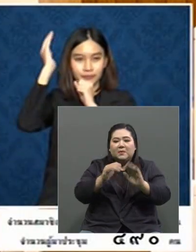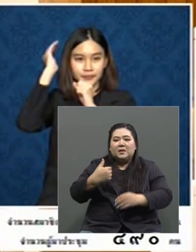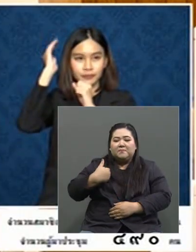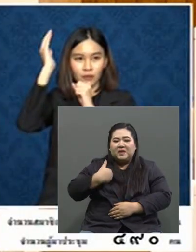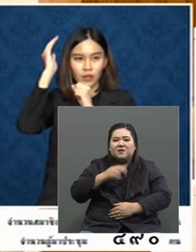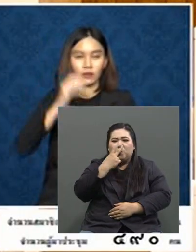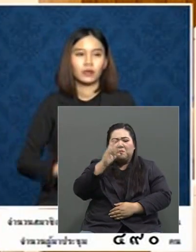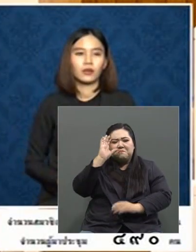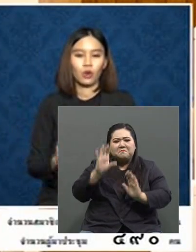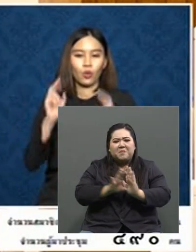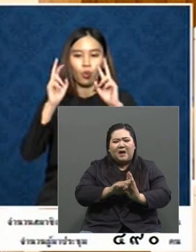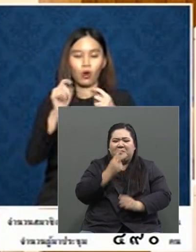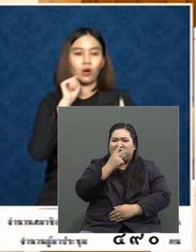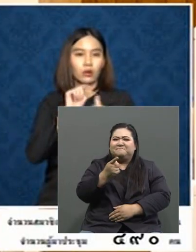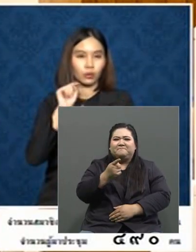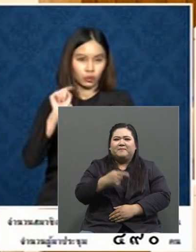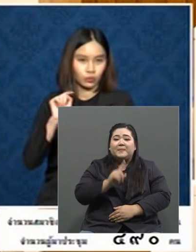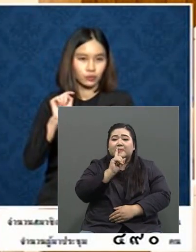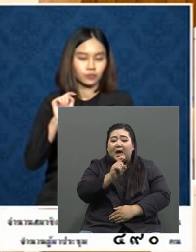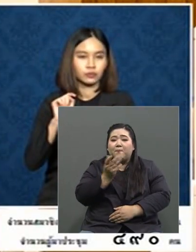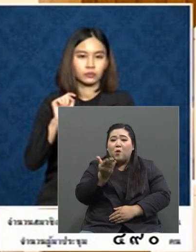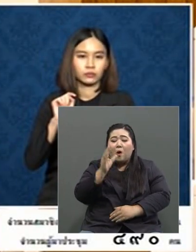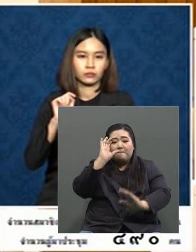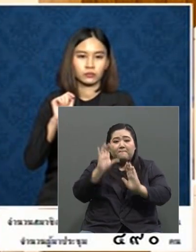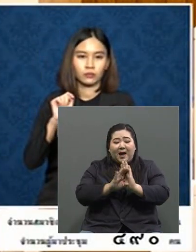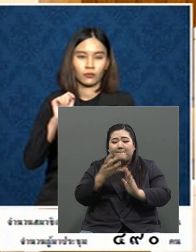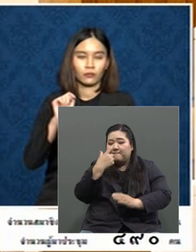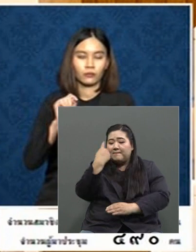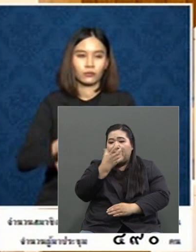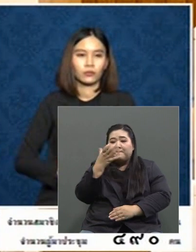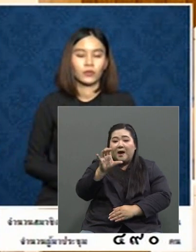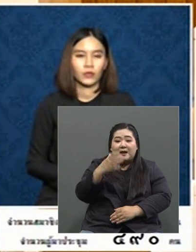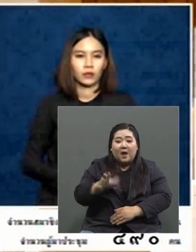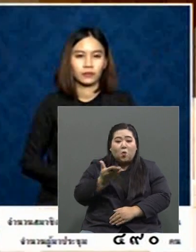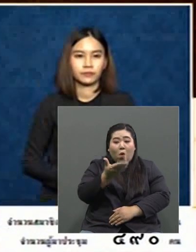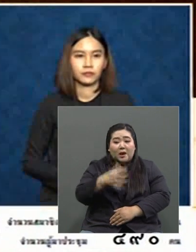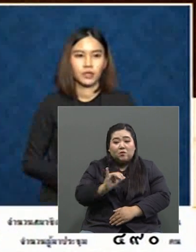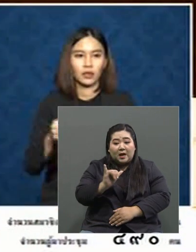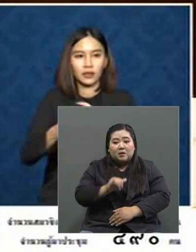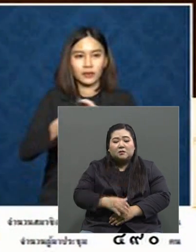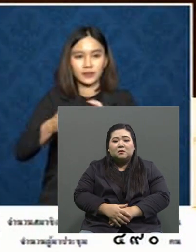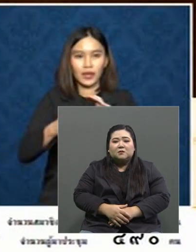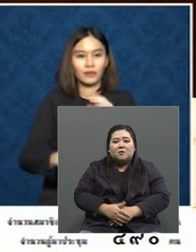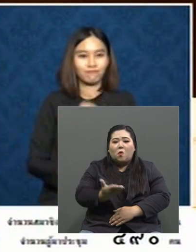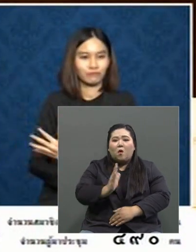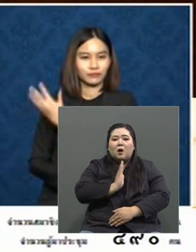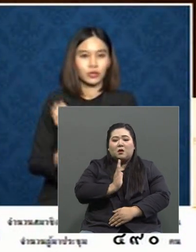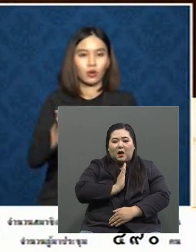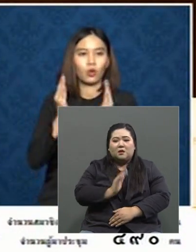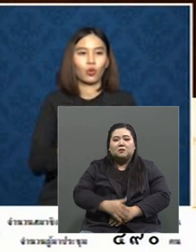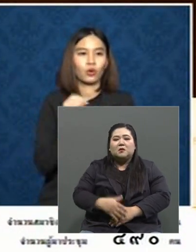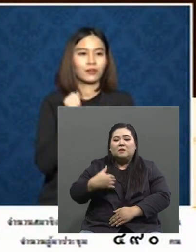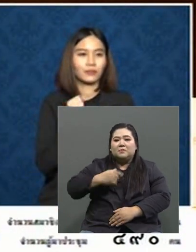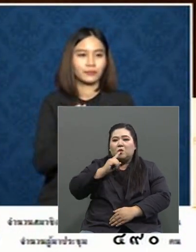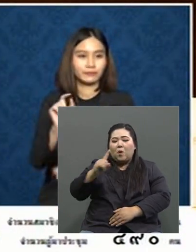ภาพที่นำมาประกอบได้รับการอนุญาตหรือจนมีการประท้วงและขอให้ทำหน้าที่ด้วยความเป็นกลางจากนั้นก็มีการพาดพิงไปถึง